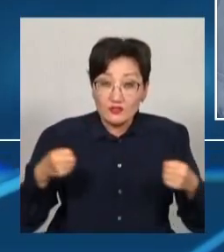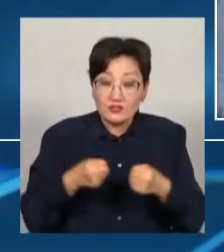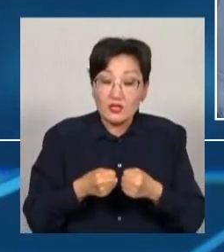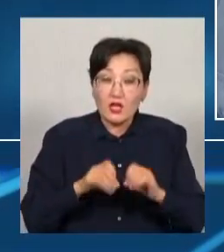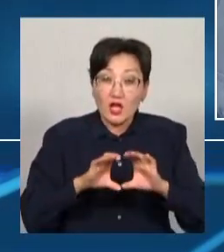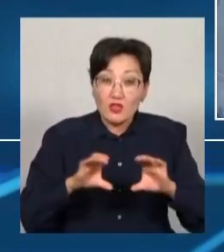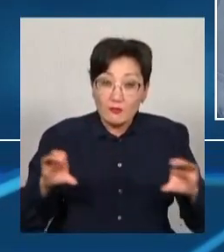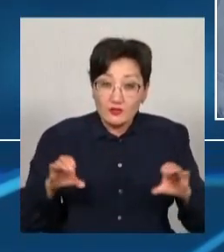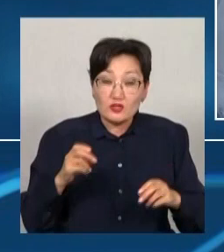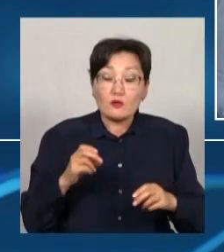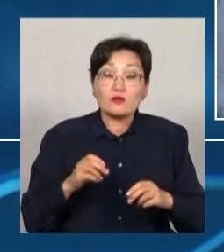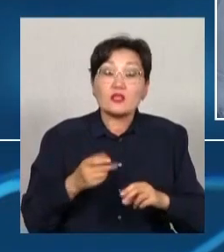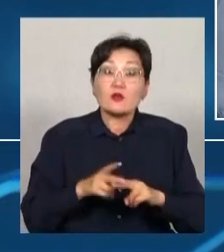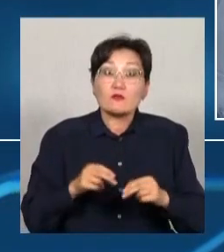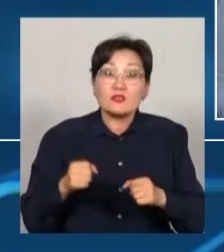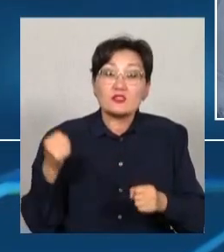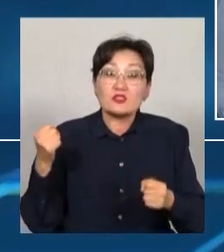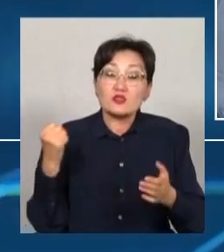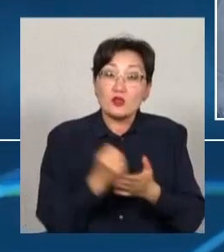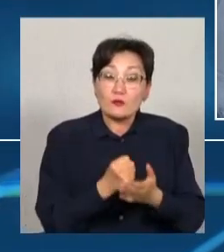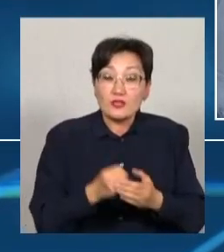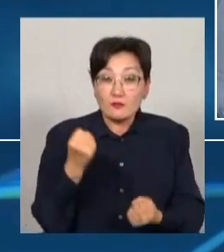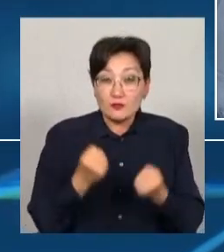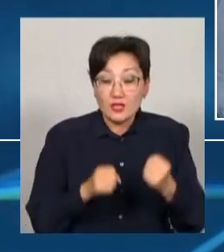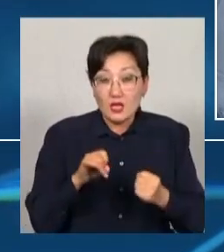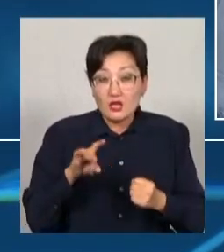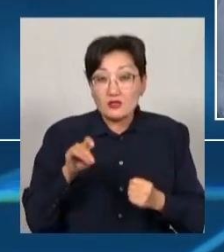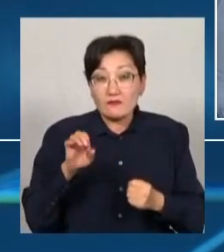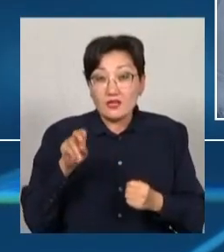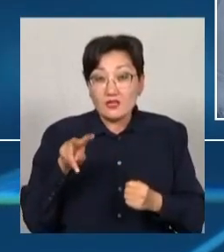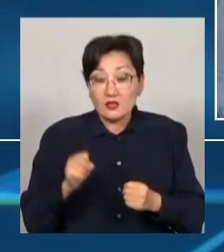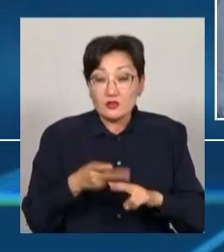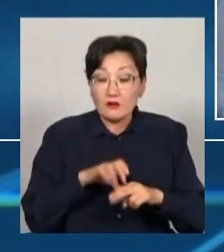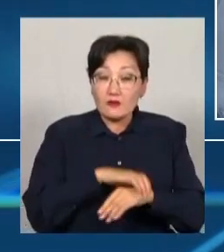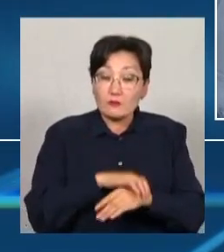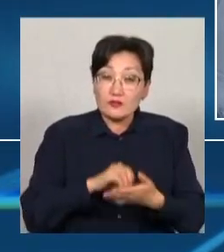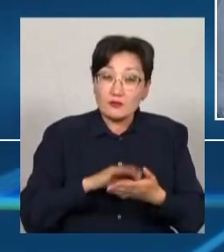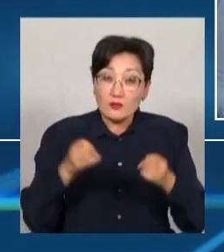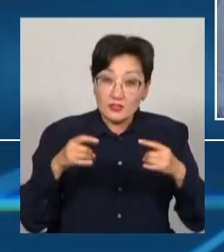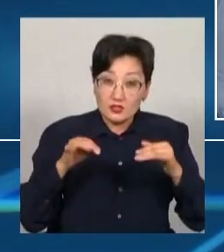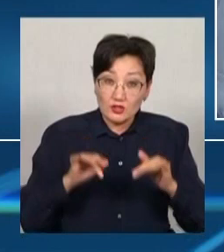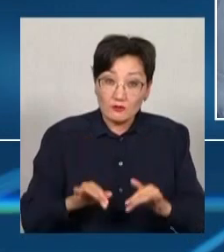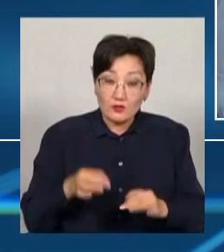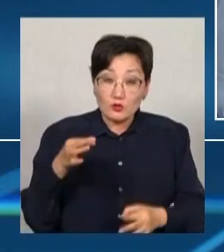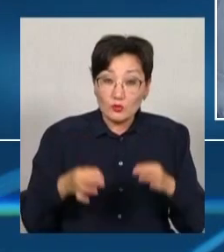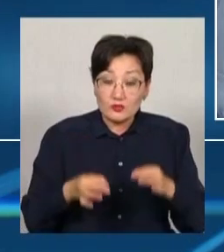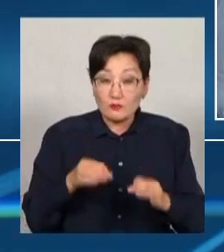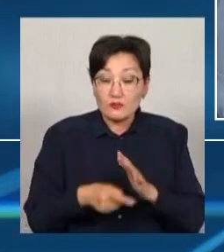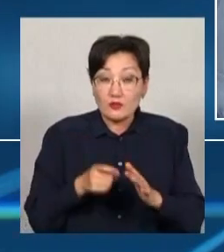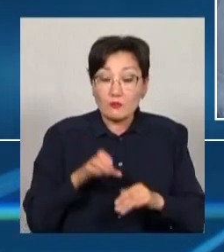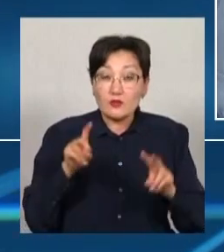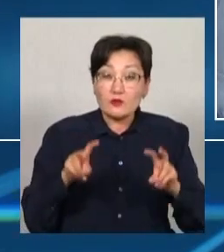бетонный бордюр. Далее по инерции допустил столкновение с автомашиной марки «Шевролет». Данный факт зарегистрирован в едином реестре досудебного расследования по